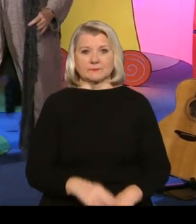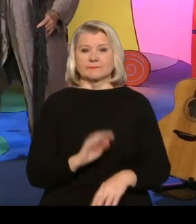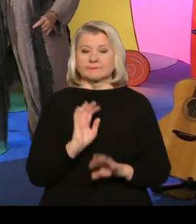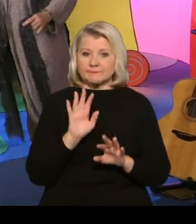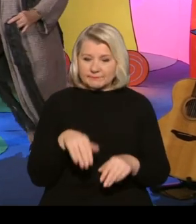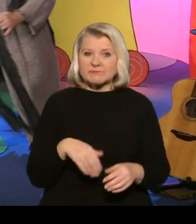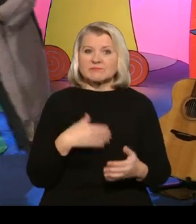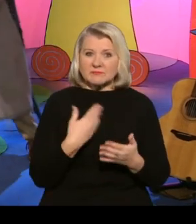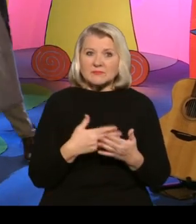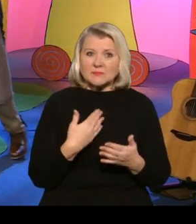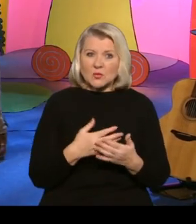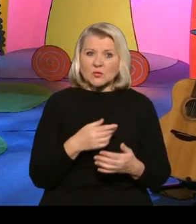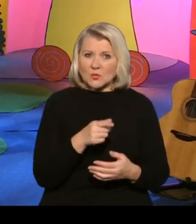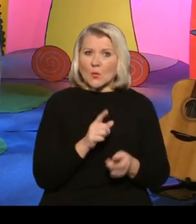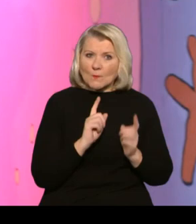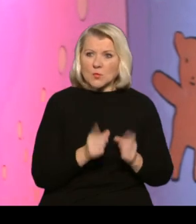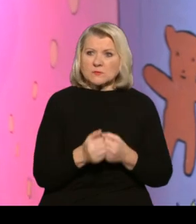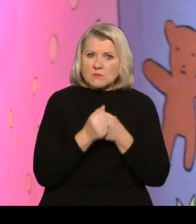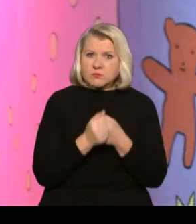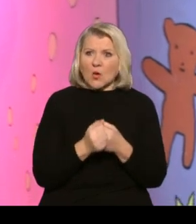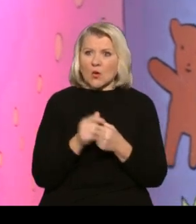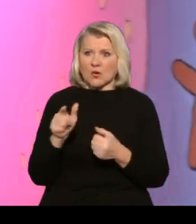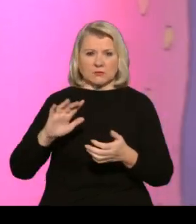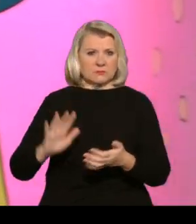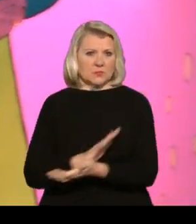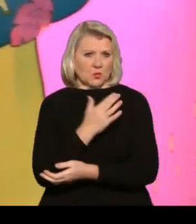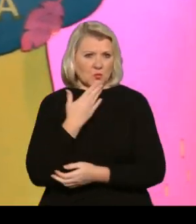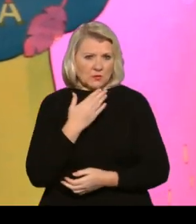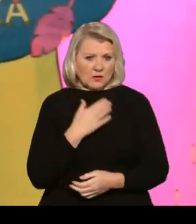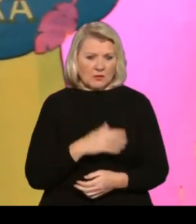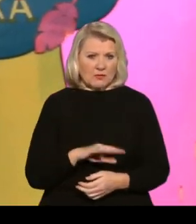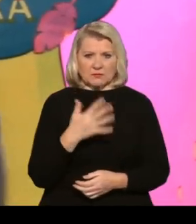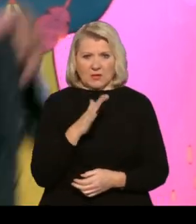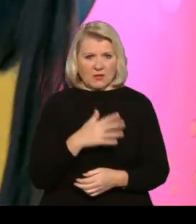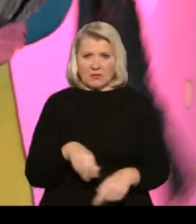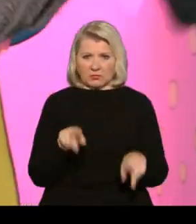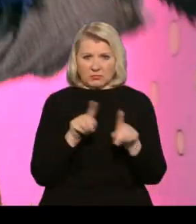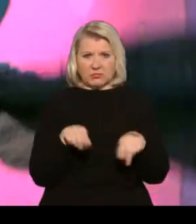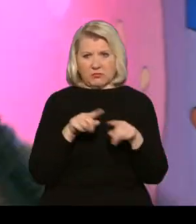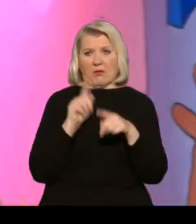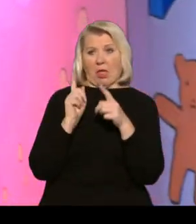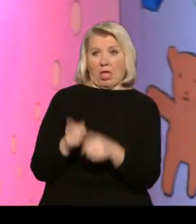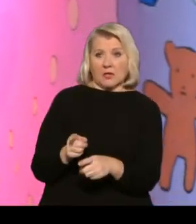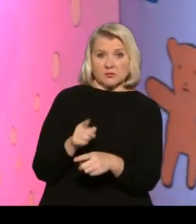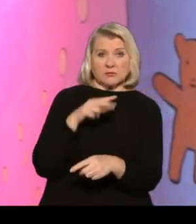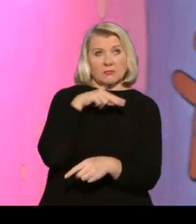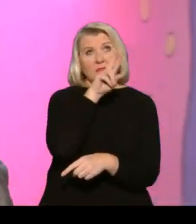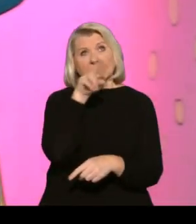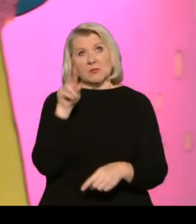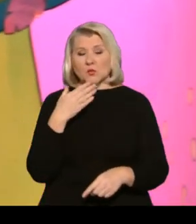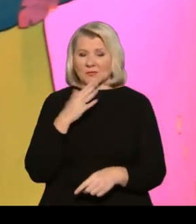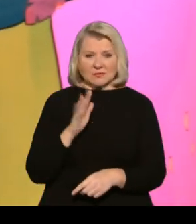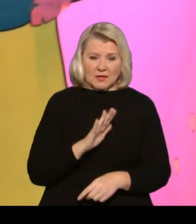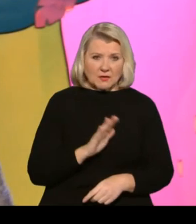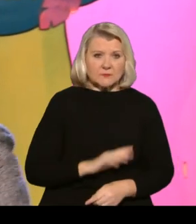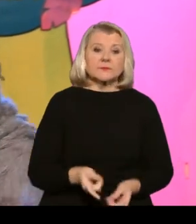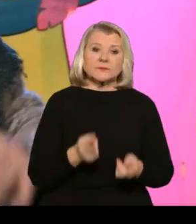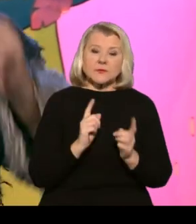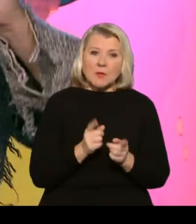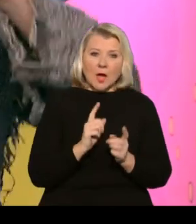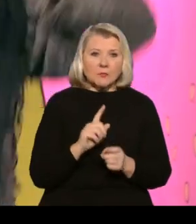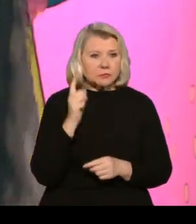Proto říkám, že s ní musíš bojovat. A ne jenom tady polehávat, koukat do stropu, ale musíš si